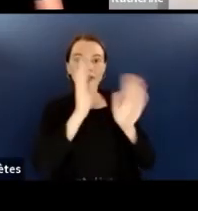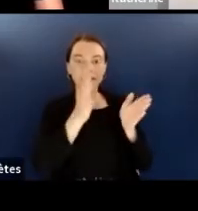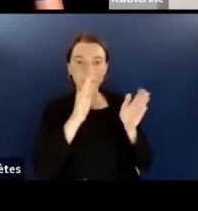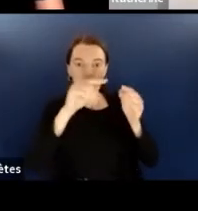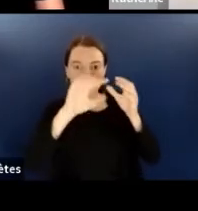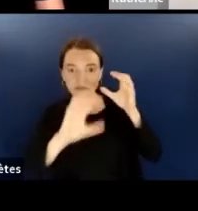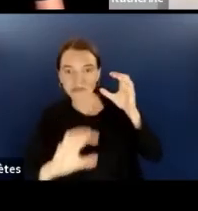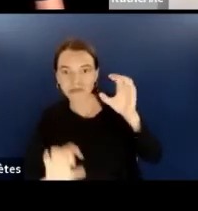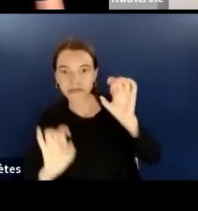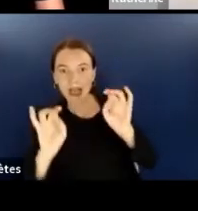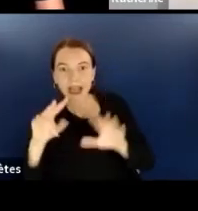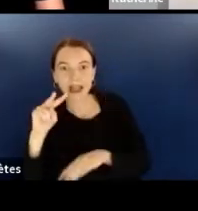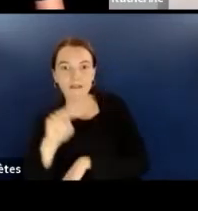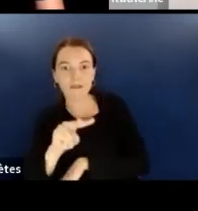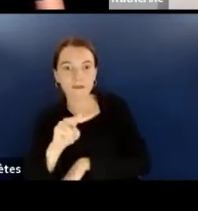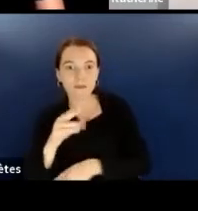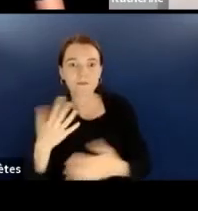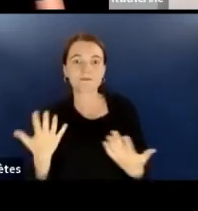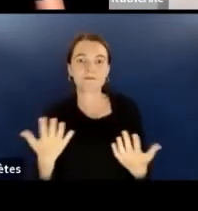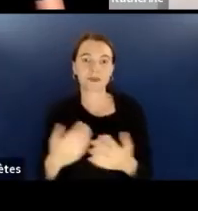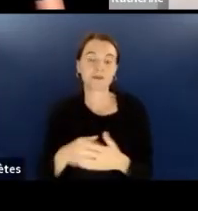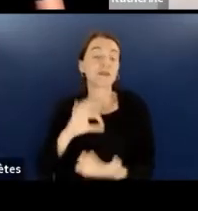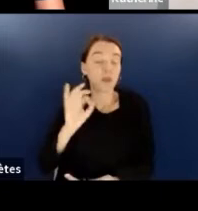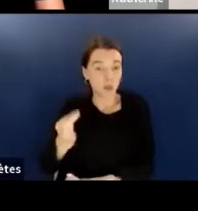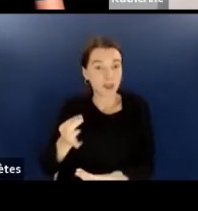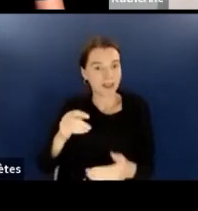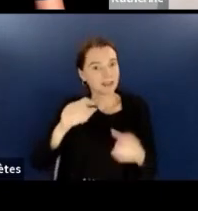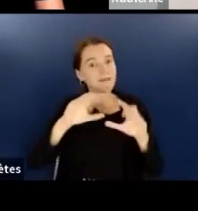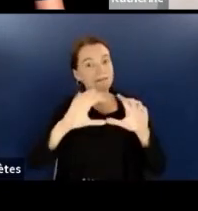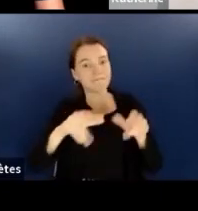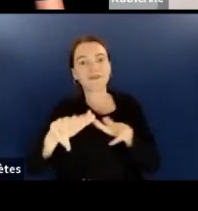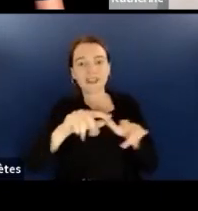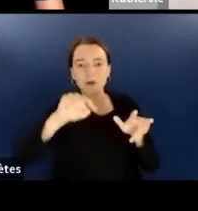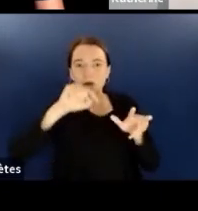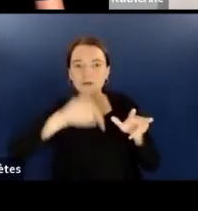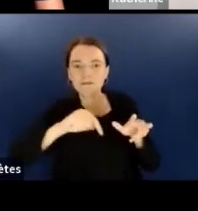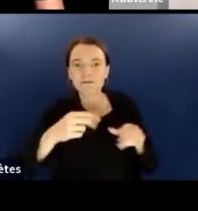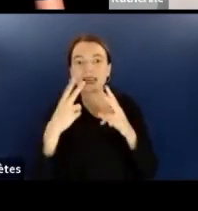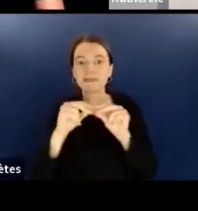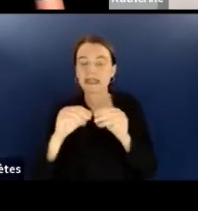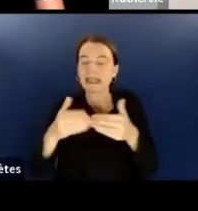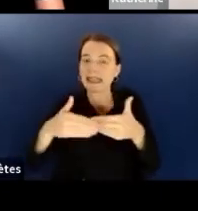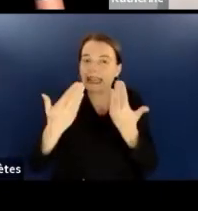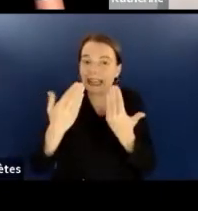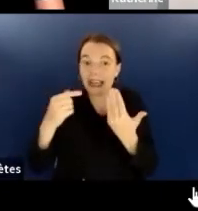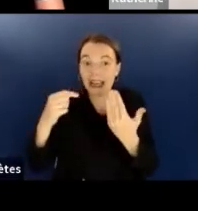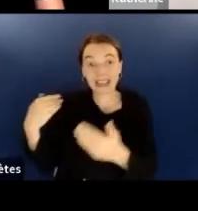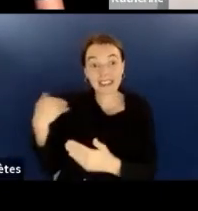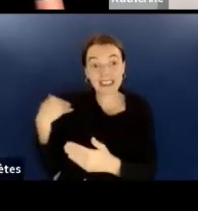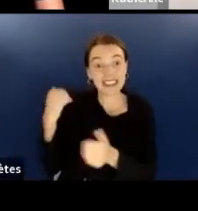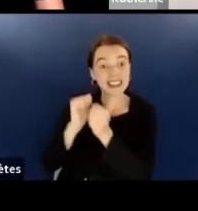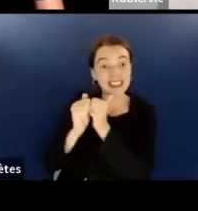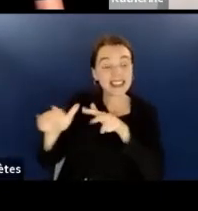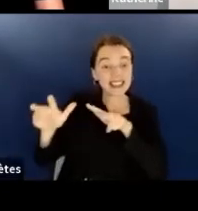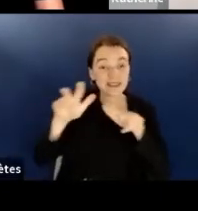en l'état, c'est pas du tout un résultat abouti. Et ça ne correspond pas non plus à la manière pour le moment dont on